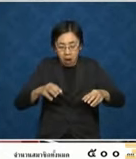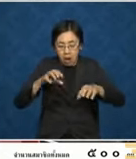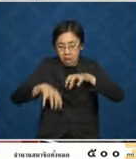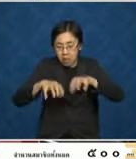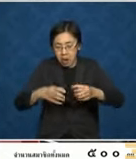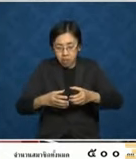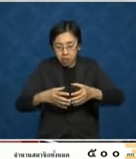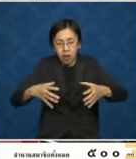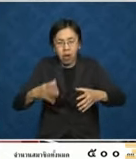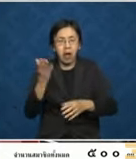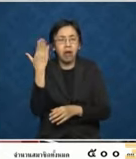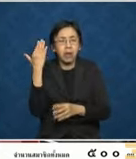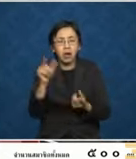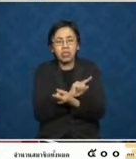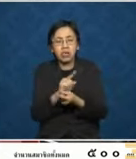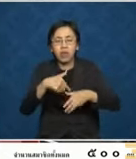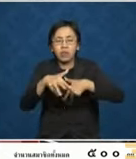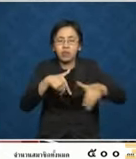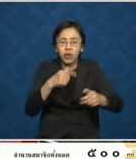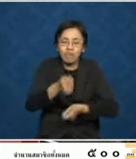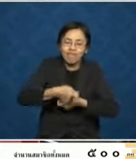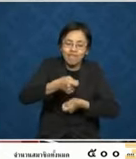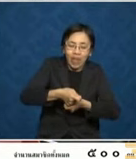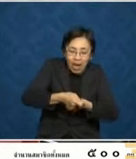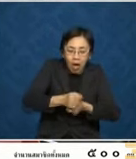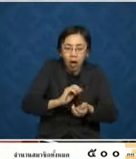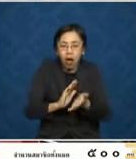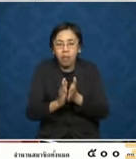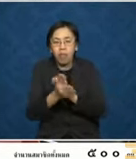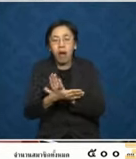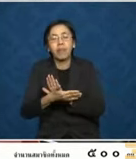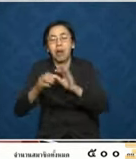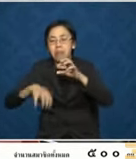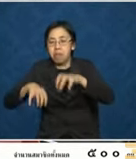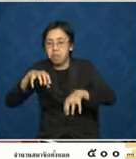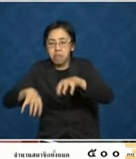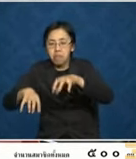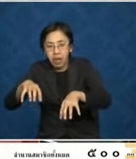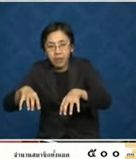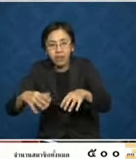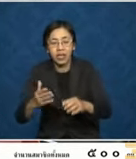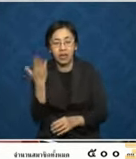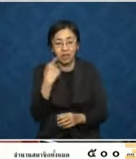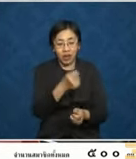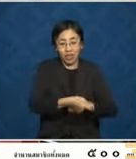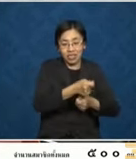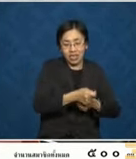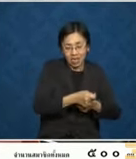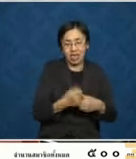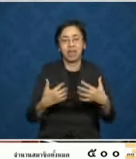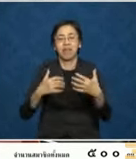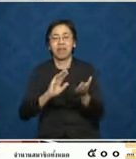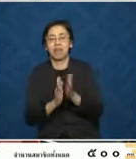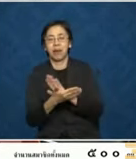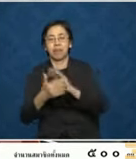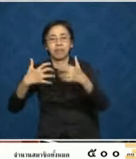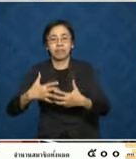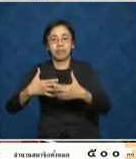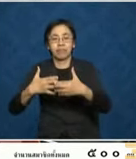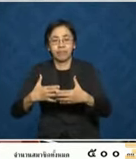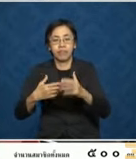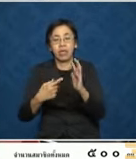จากสังคมชนบทสู่สังคมเมืองด้วยการเปลี่ยนแปลงการผลิตจากภาคเกษตรกรรมเป็นภาคอุตสาหกรรมทำให้